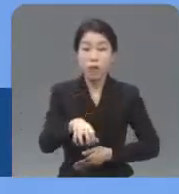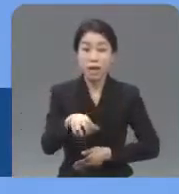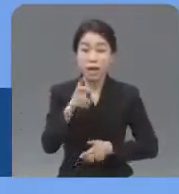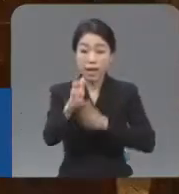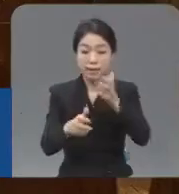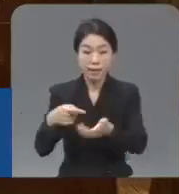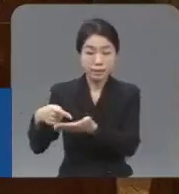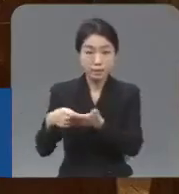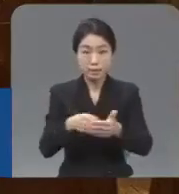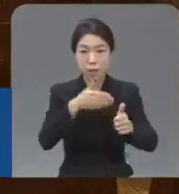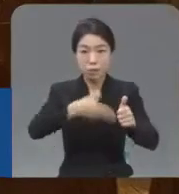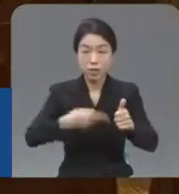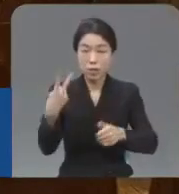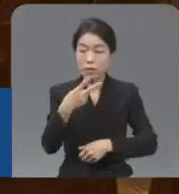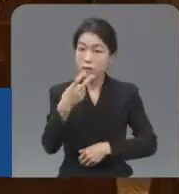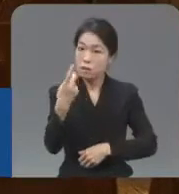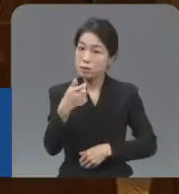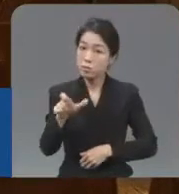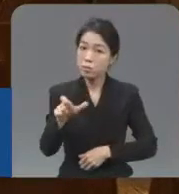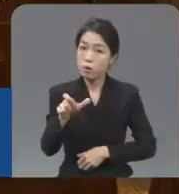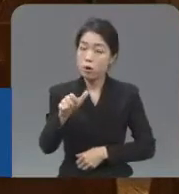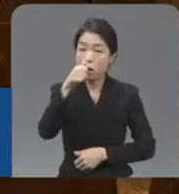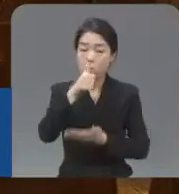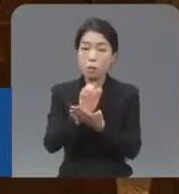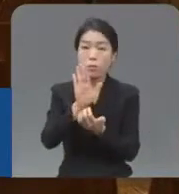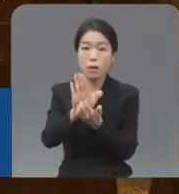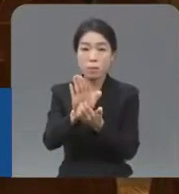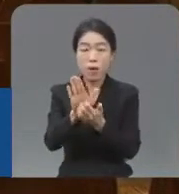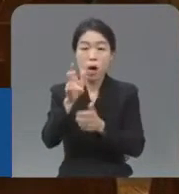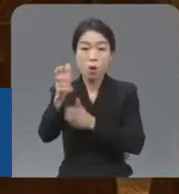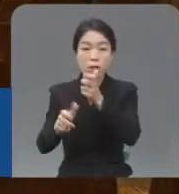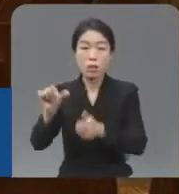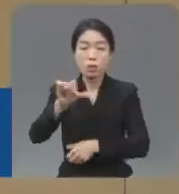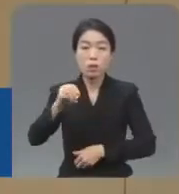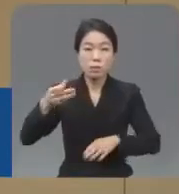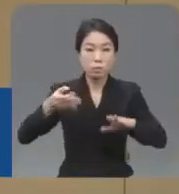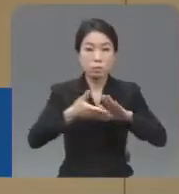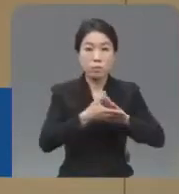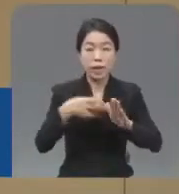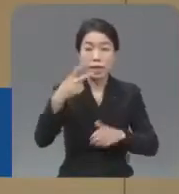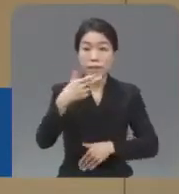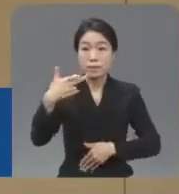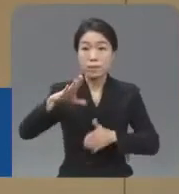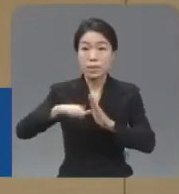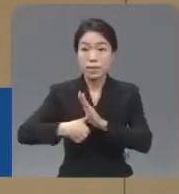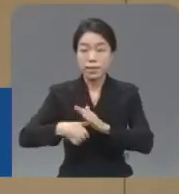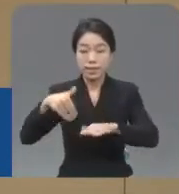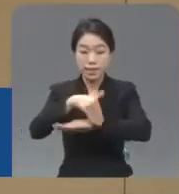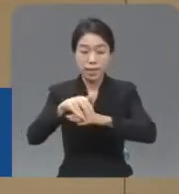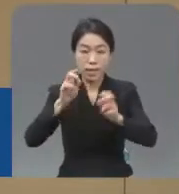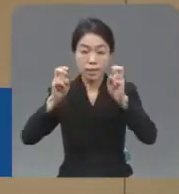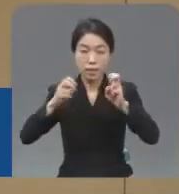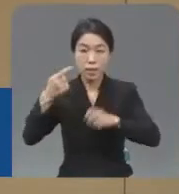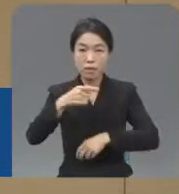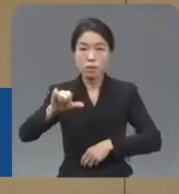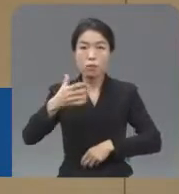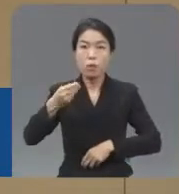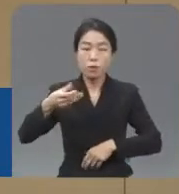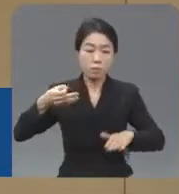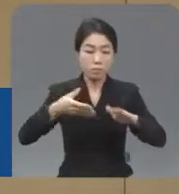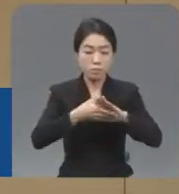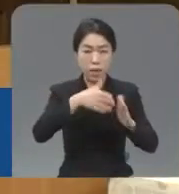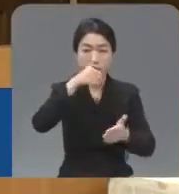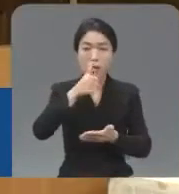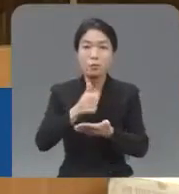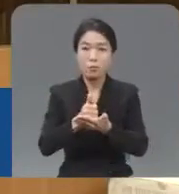부탁받고 2015년에 범죄 예방 용역업체로부터 5천만 원을, 2017년엔 설계업체로부터 1,500만 원을 받는